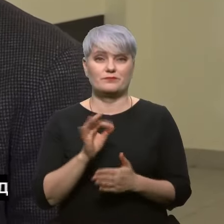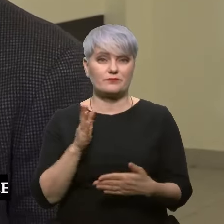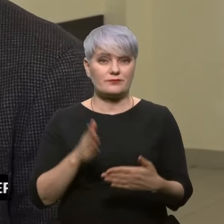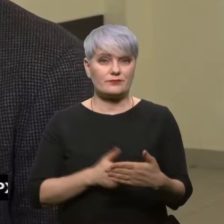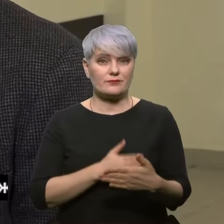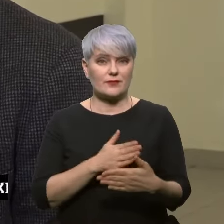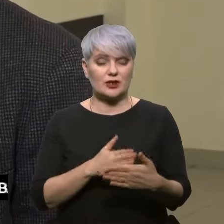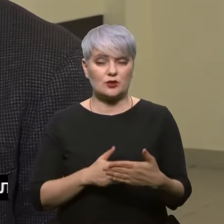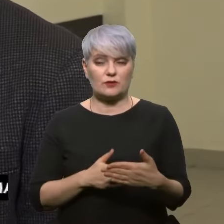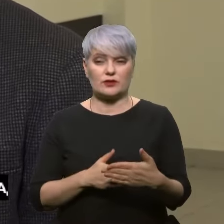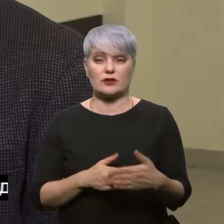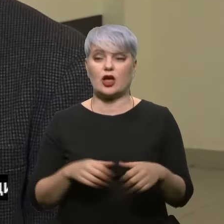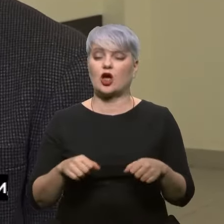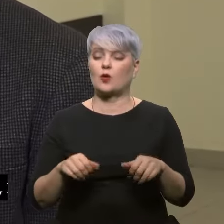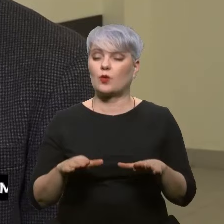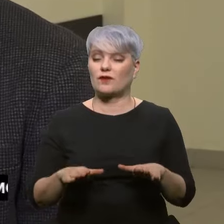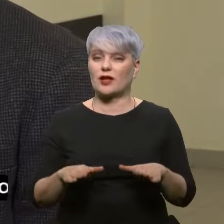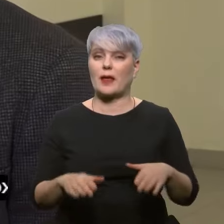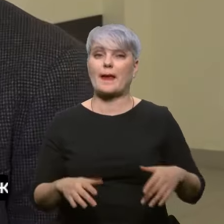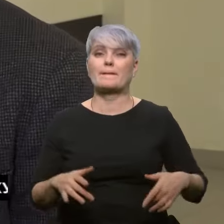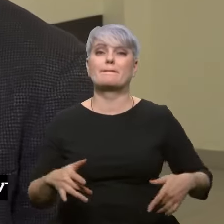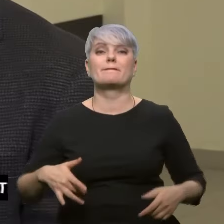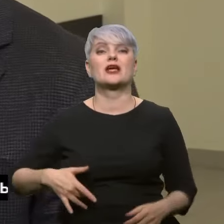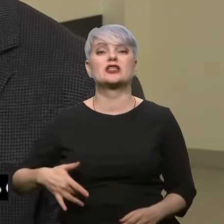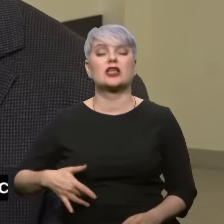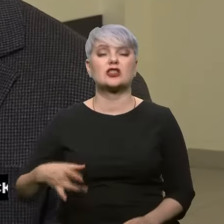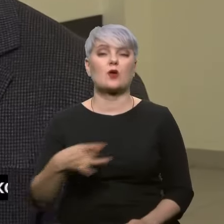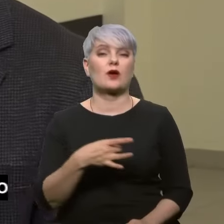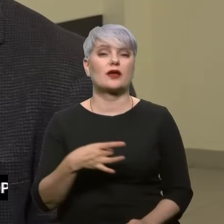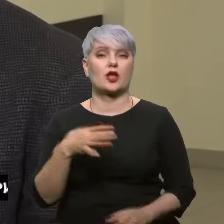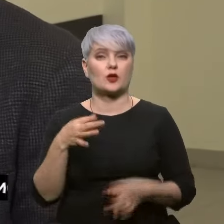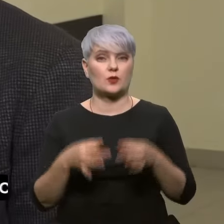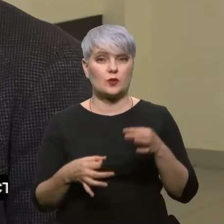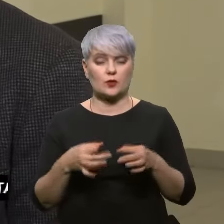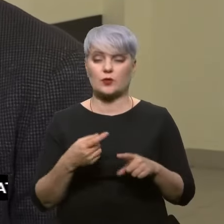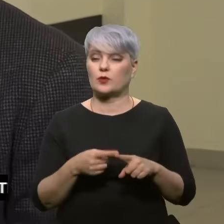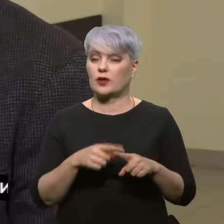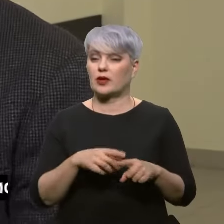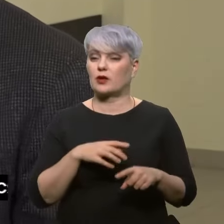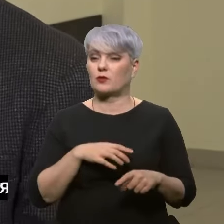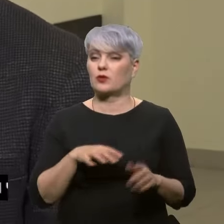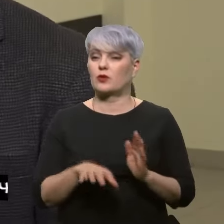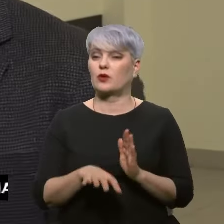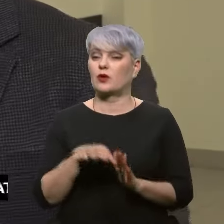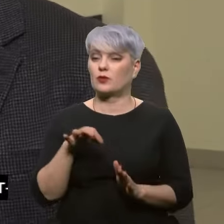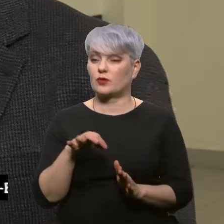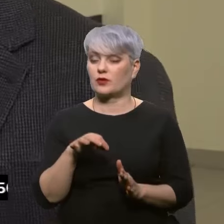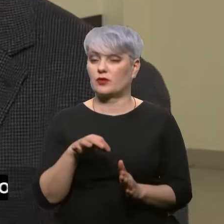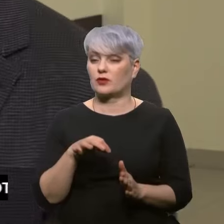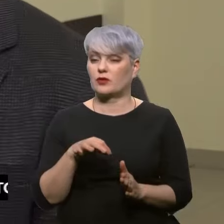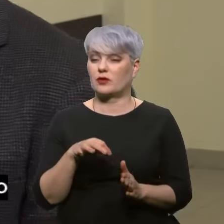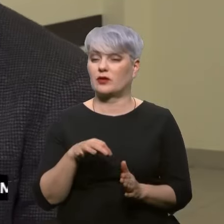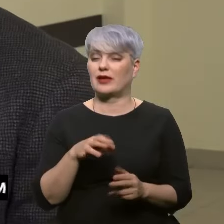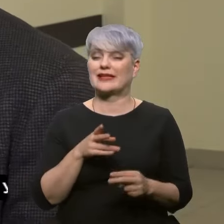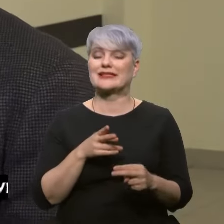скасування ухвали Печерського районного суду, яке було обрано заставу, ну, як